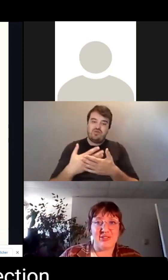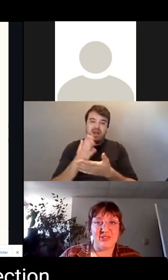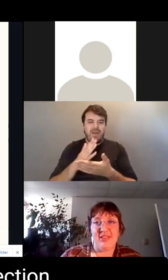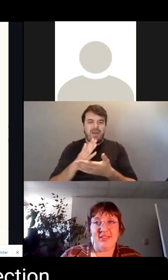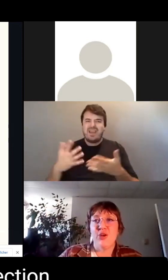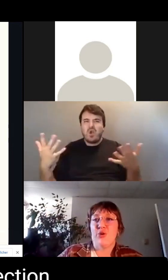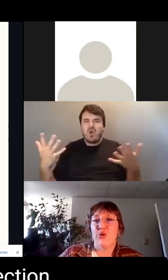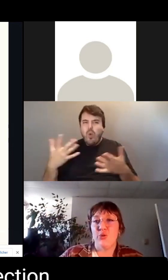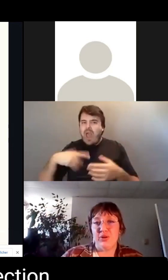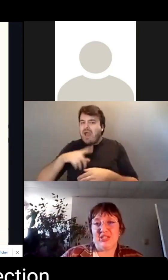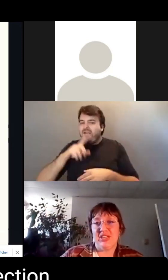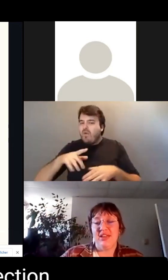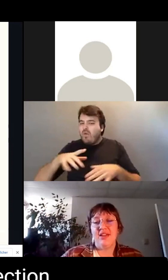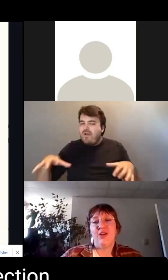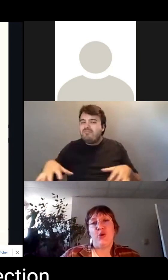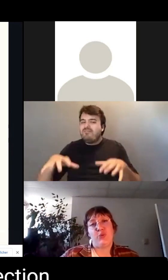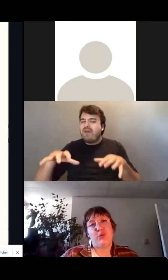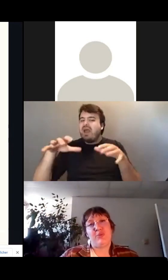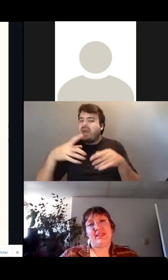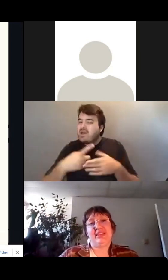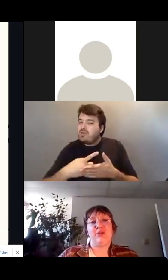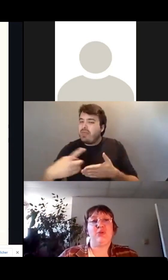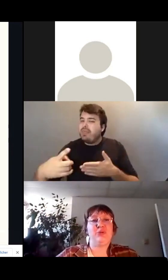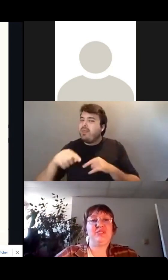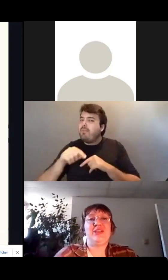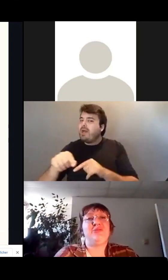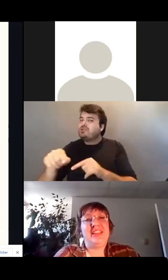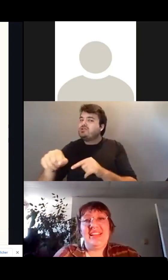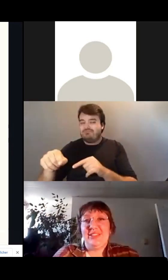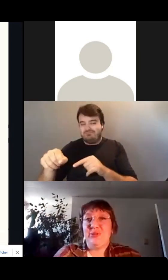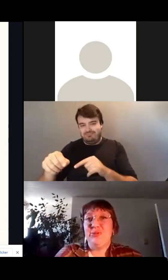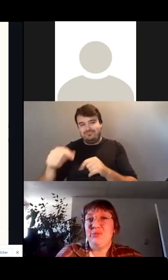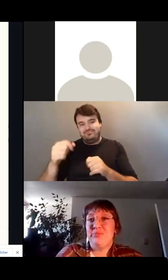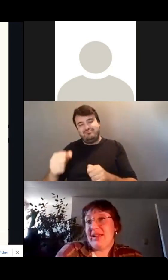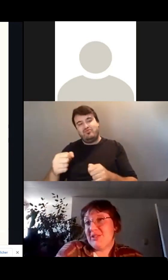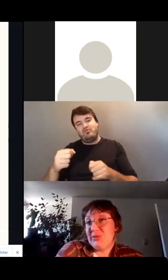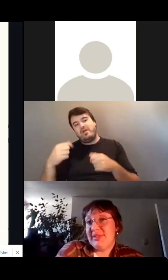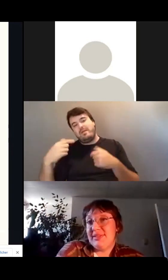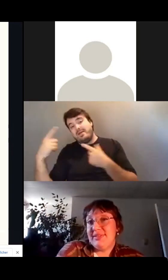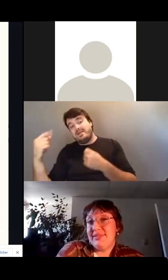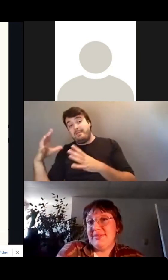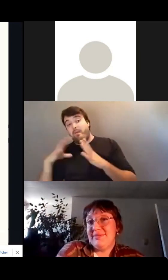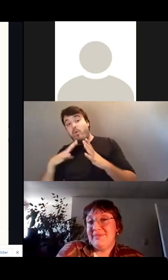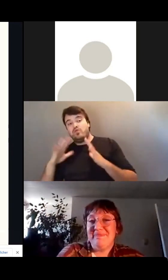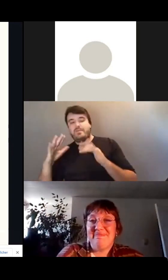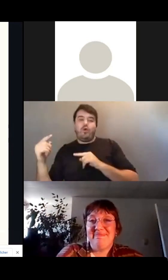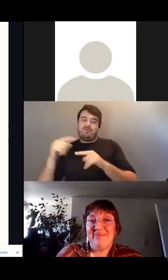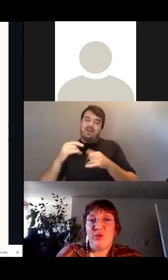faire cette semaine au potager ?» On pourra partir en pause et revenir là-dessus par la suite.